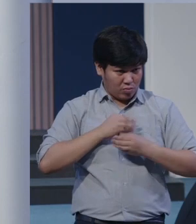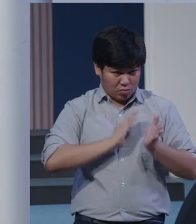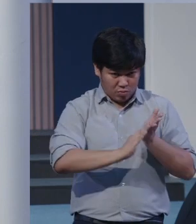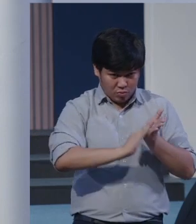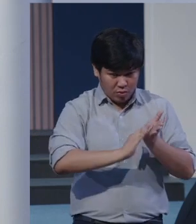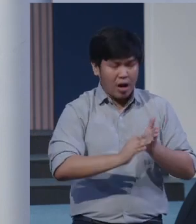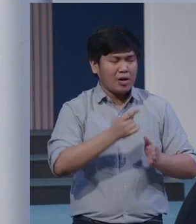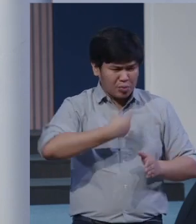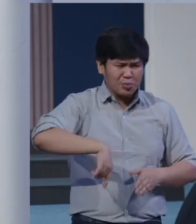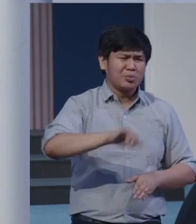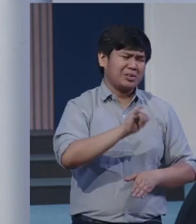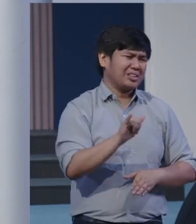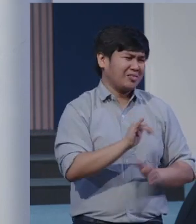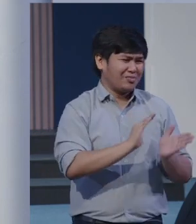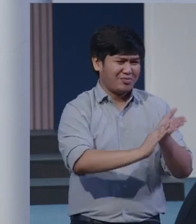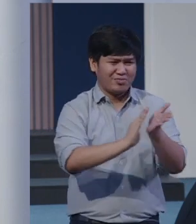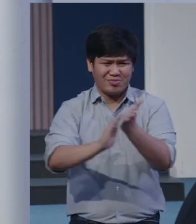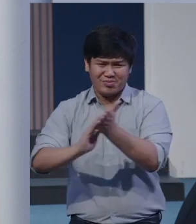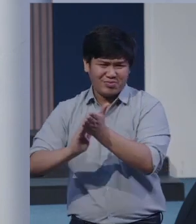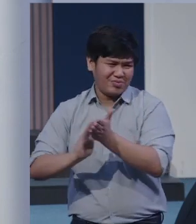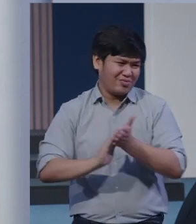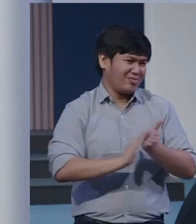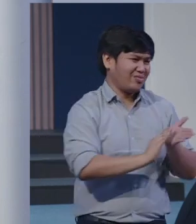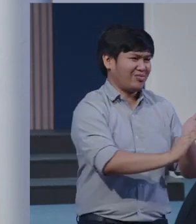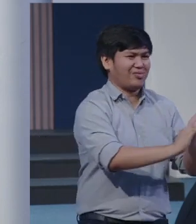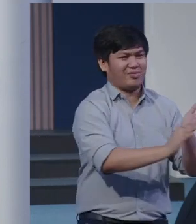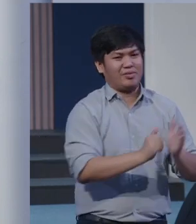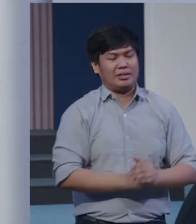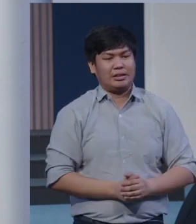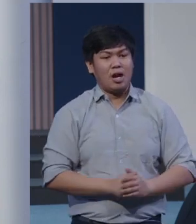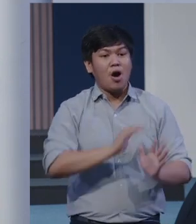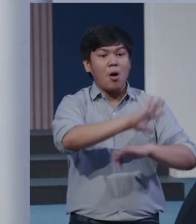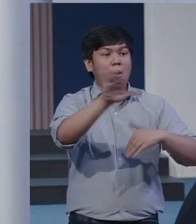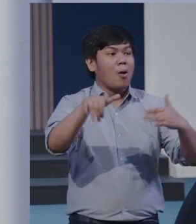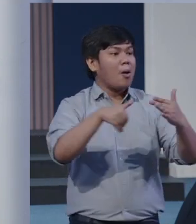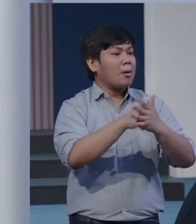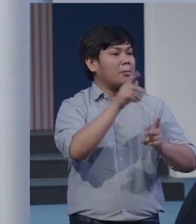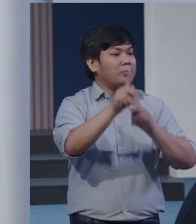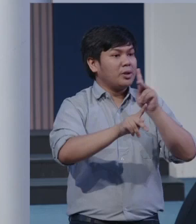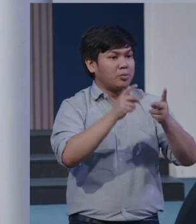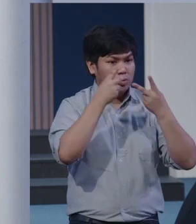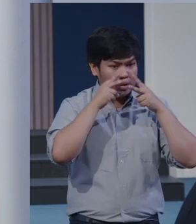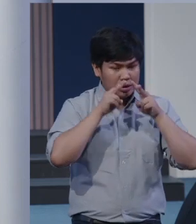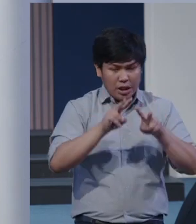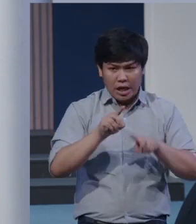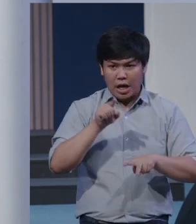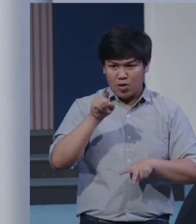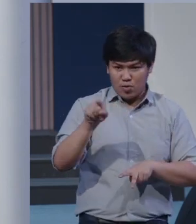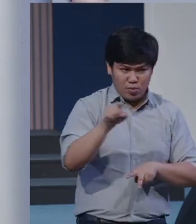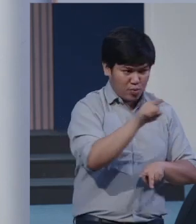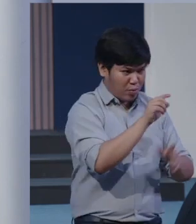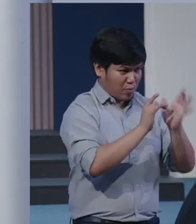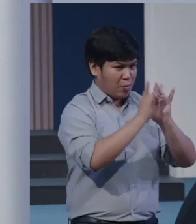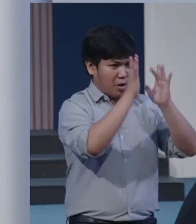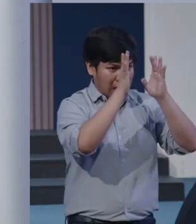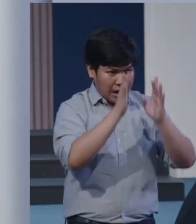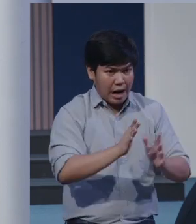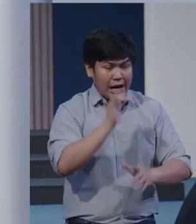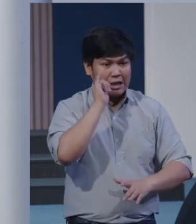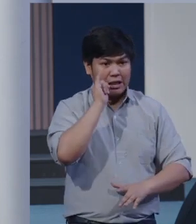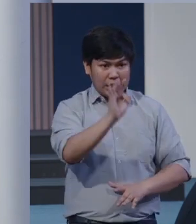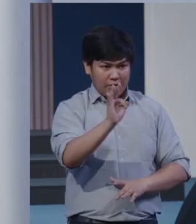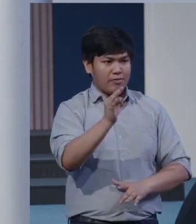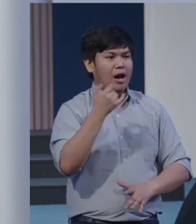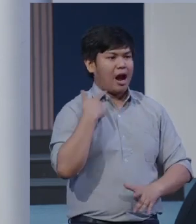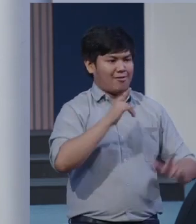know that you are my Disciples if you love if you have love for one another pero mga kapatid